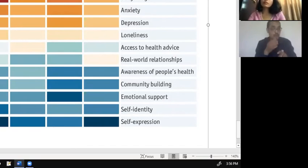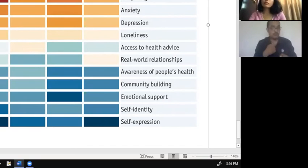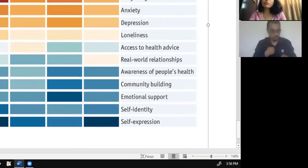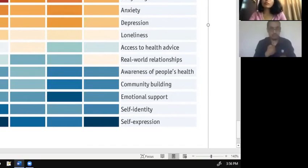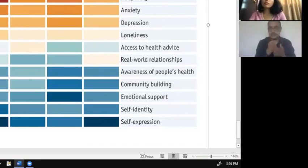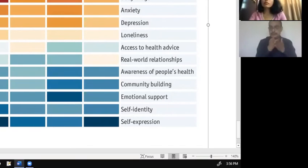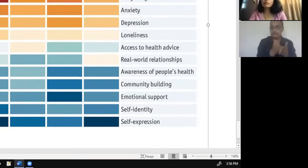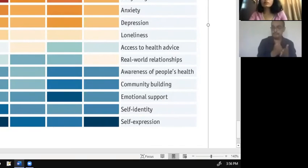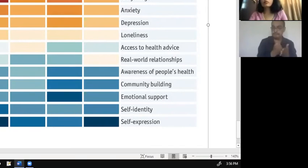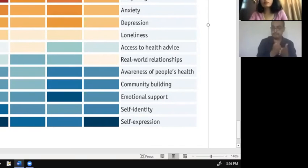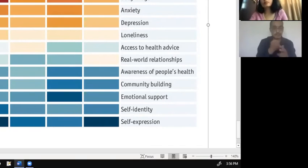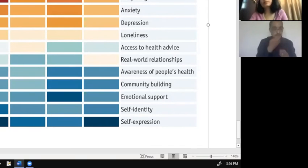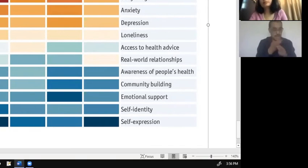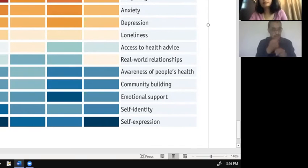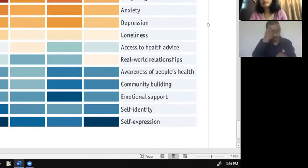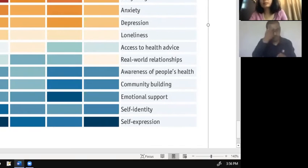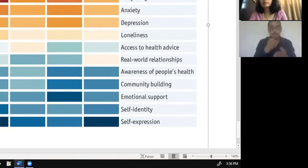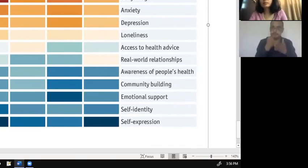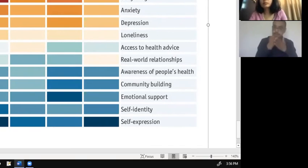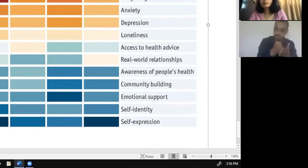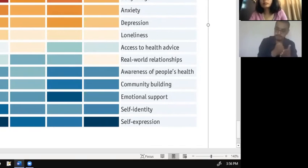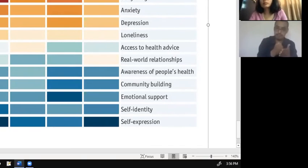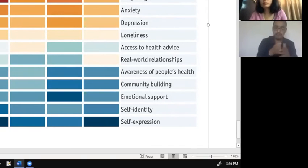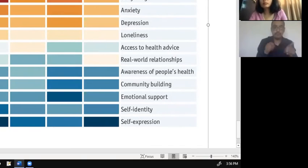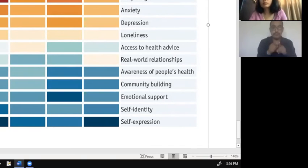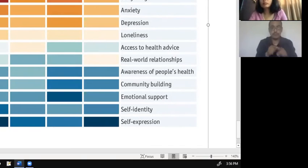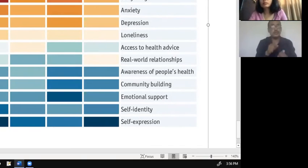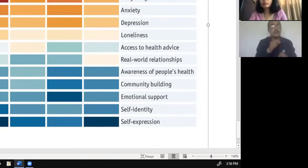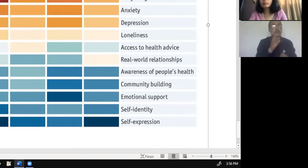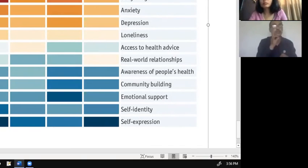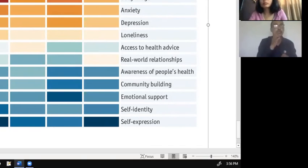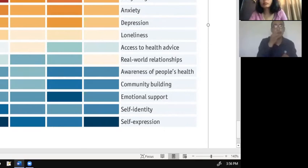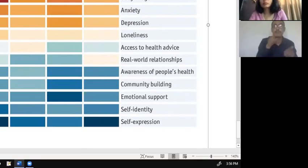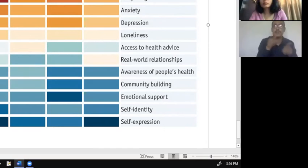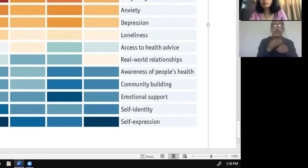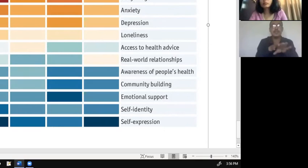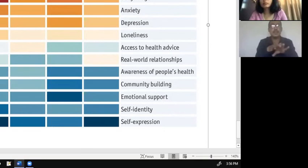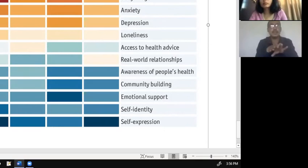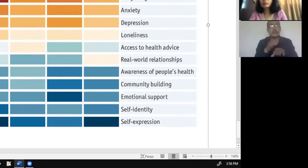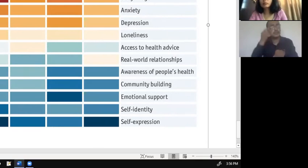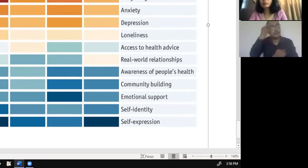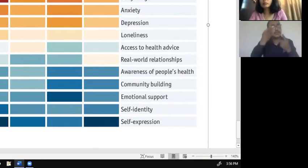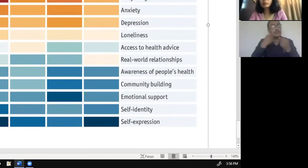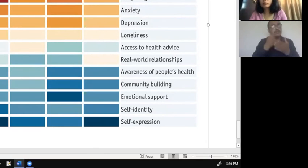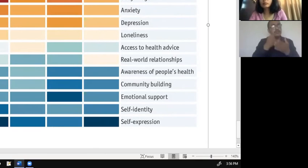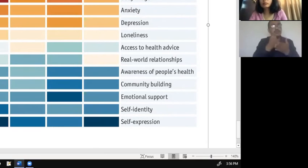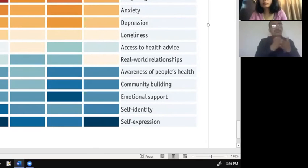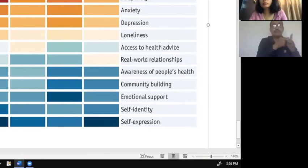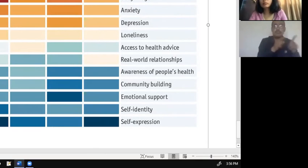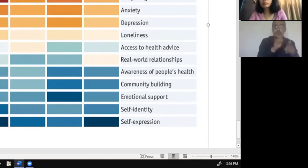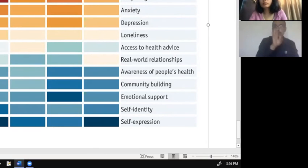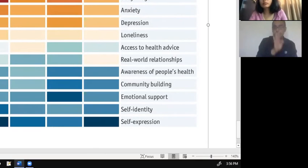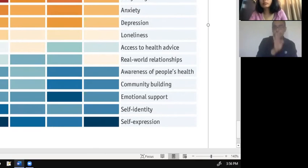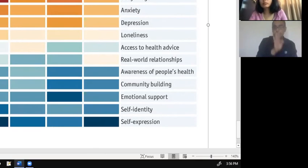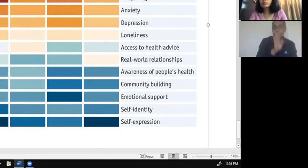नेपालबाट चाहिँ यही सोसियल मिडिया प्लेटफर्मबाट चाहिँ इमोसनल सपोर्टहरू र साइकोलोजिकल सपोर्टहरू प्रोभाइड गरेर आएका छौँ यही प्लेटफर्मबाट होइन कम्युनिटी बढाउनुको लागि भयो